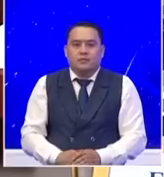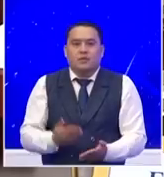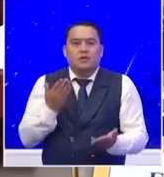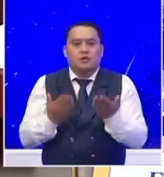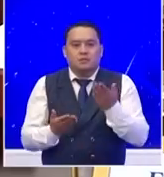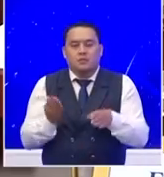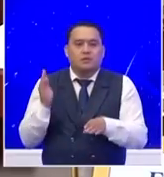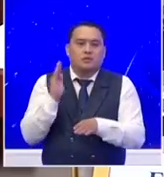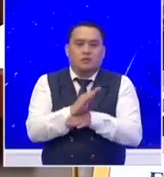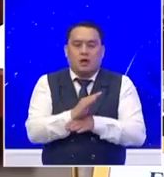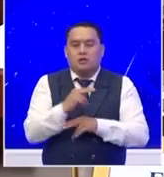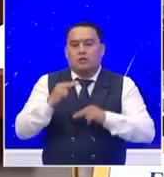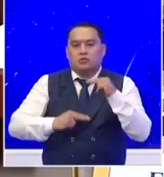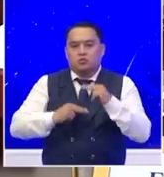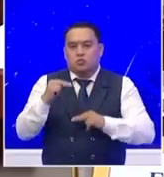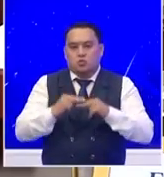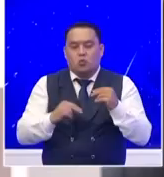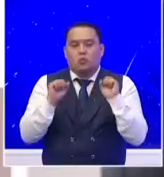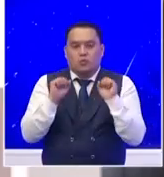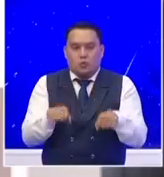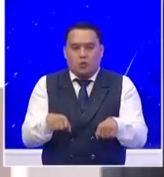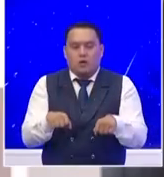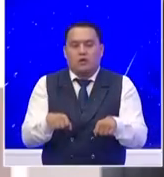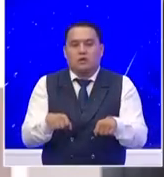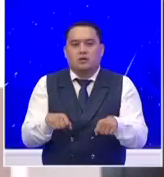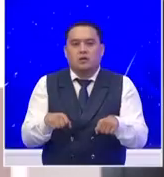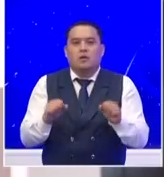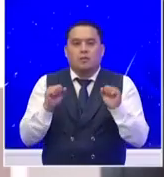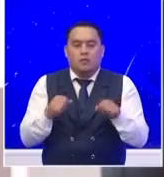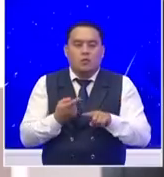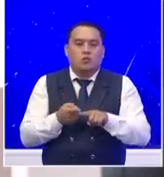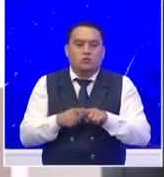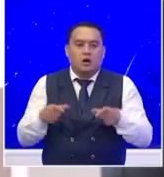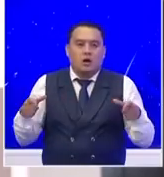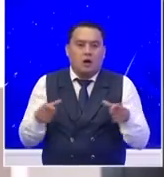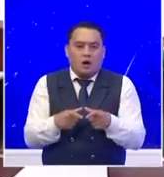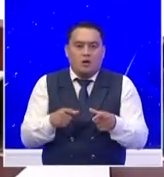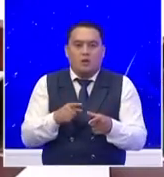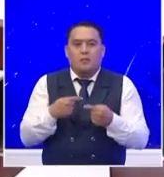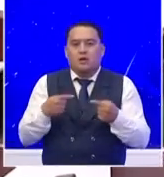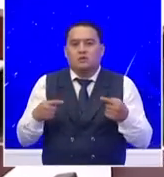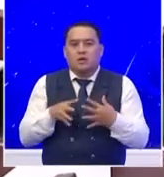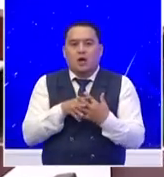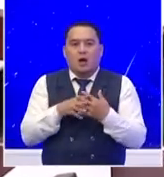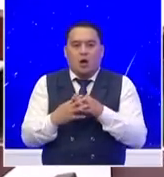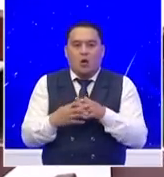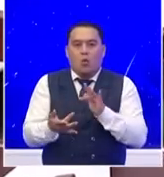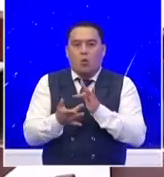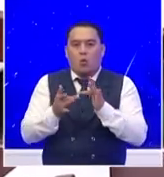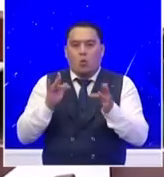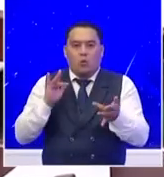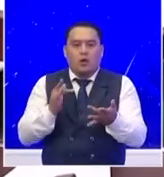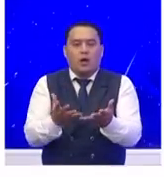класса пристроить? Мына орынбасарым займется. Заманына қарай амалы, карантинге қарай өзге ауыл тұрғындар үшін онлайн